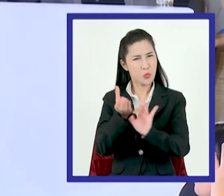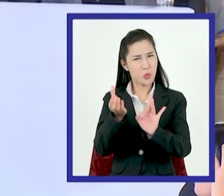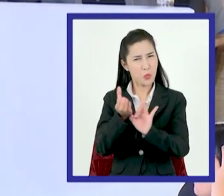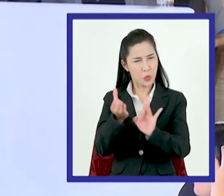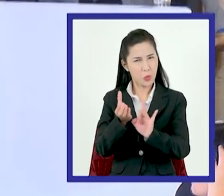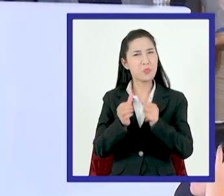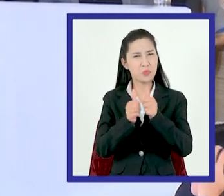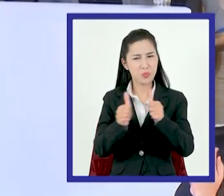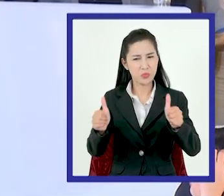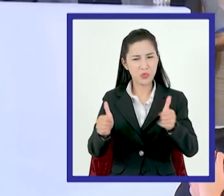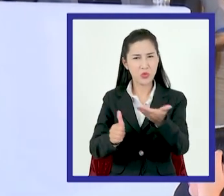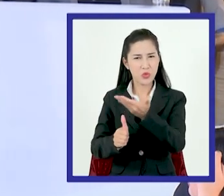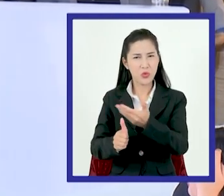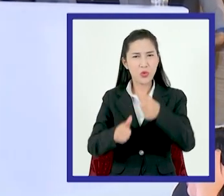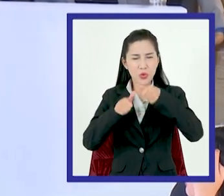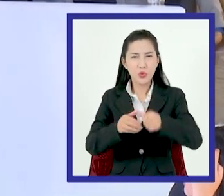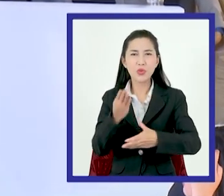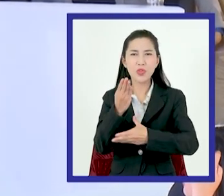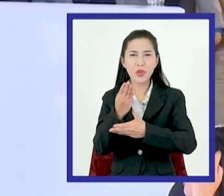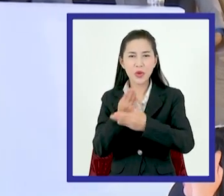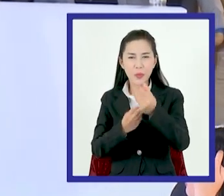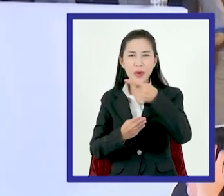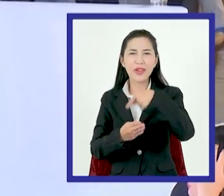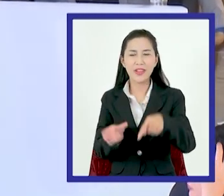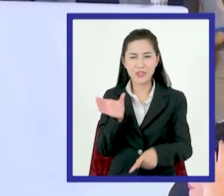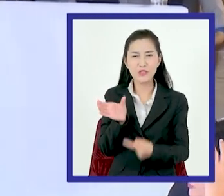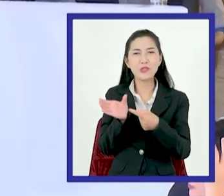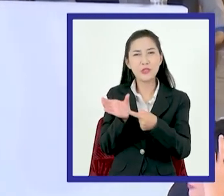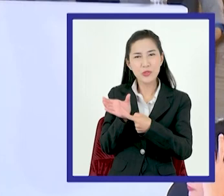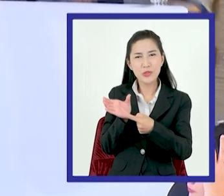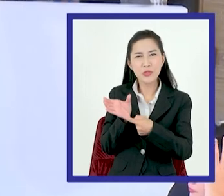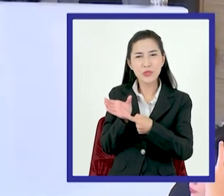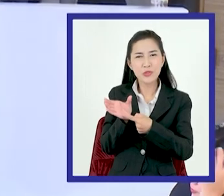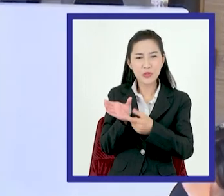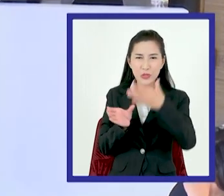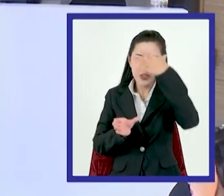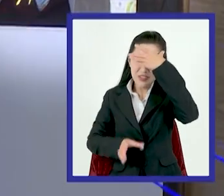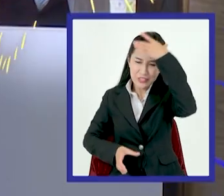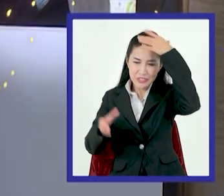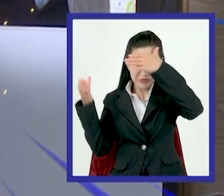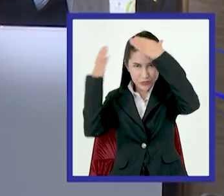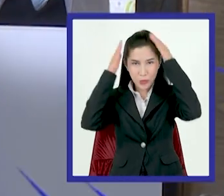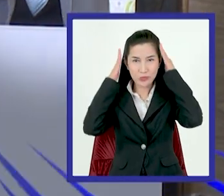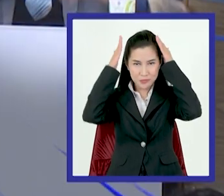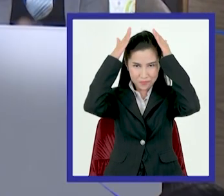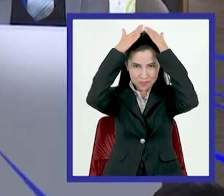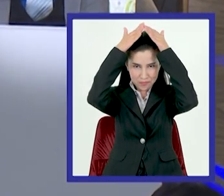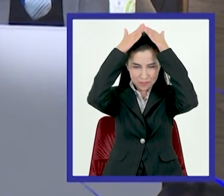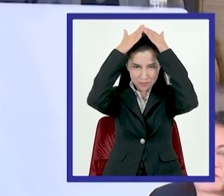ริงๆท่านชาดาเนี่ยไม่น่าจะอยู่ในสภานะครับน่าจะอยู่ในซองหงชูรสมากกว่าเพราะว่าหงชูรสตาชาดาน